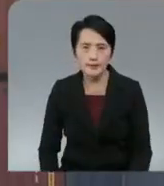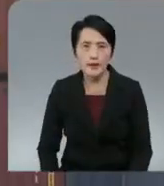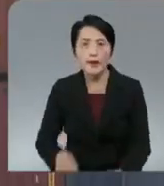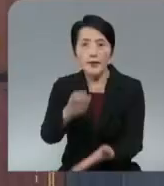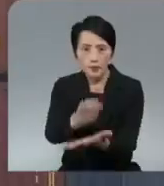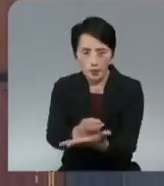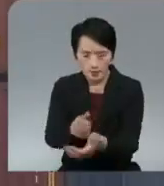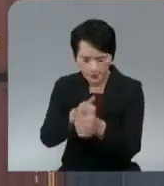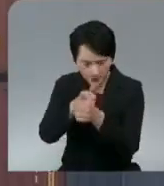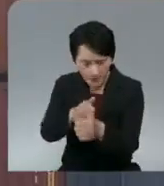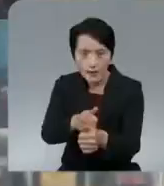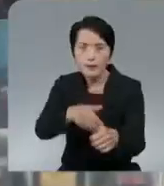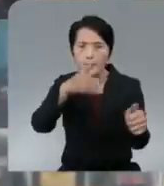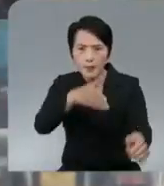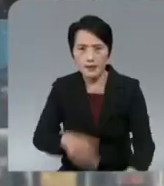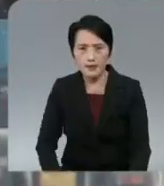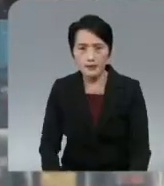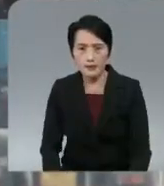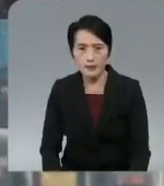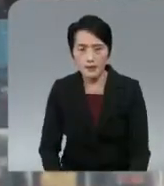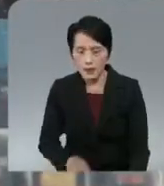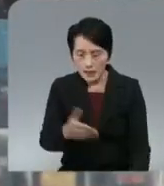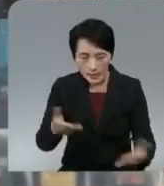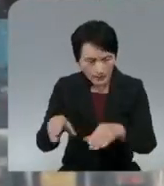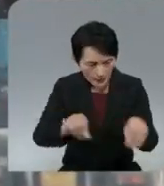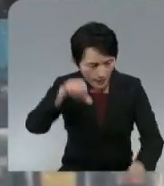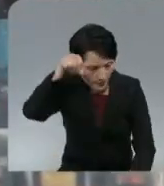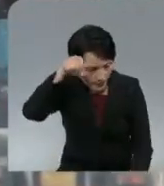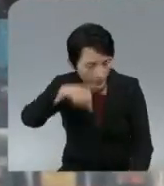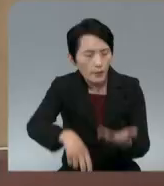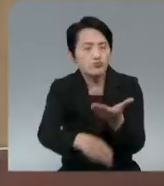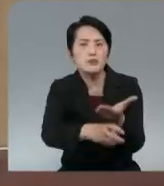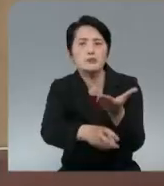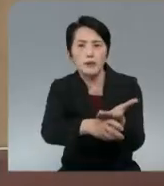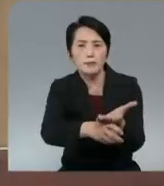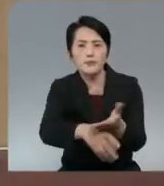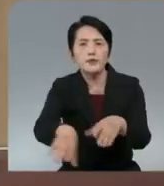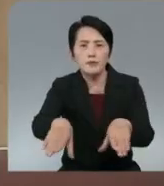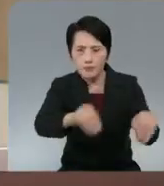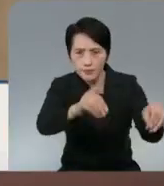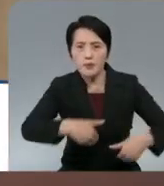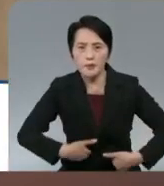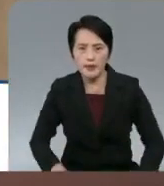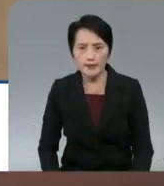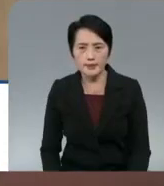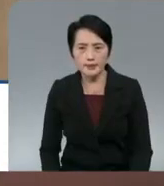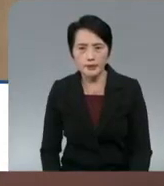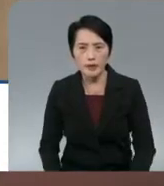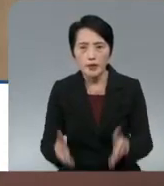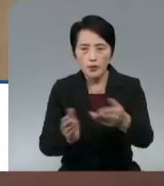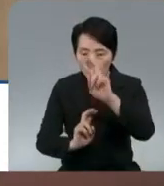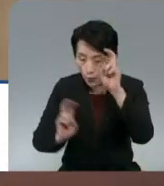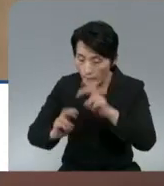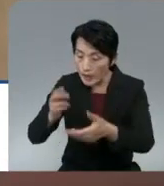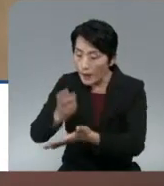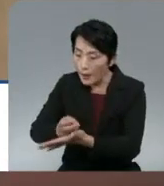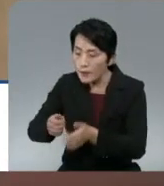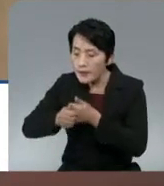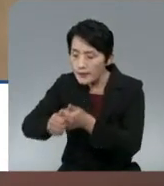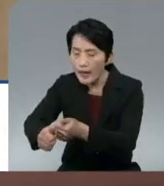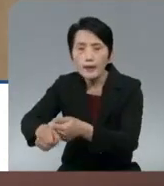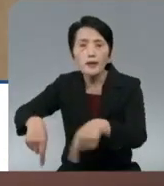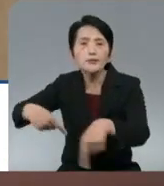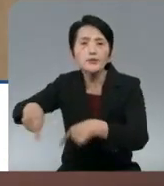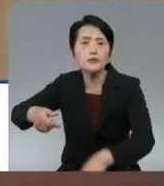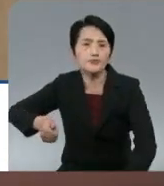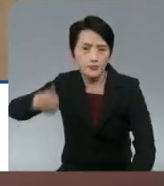les participants au mouvement social à reprendre leur travail. Selon lui, le gouvernement, le peuple, le patronat et le